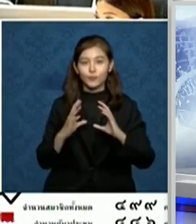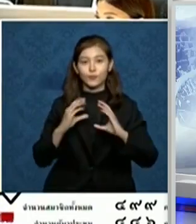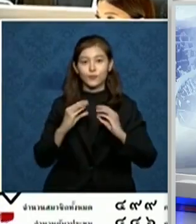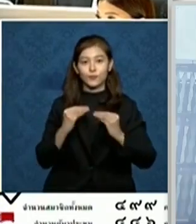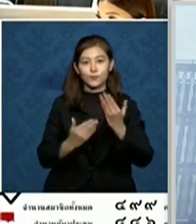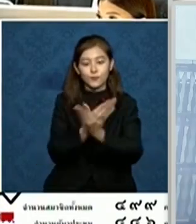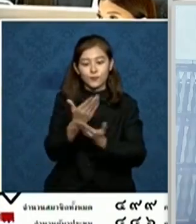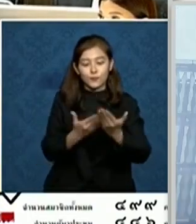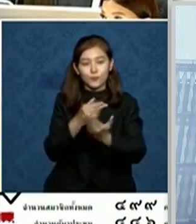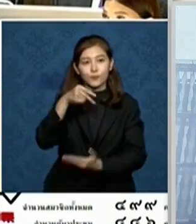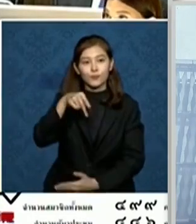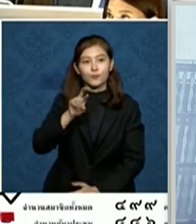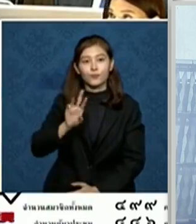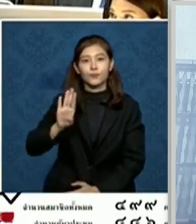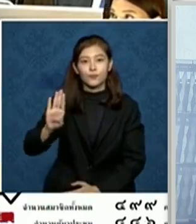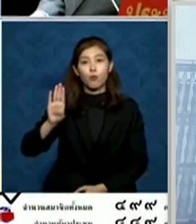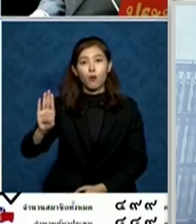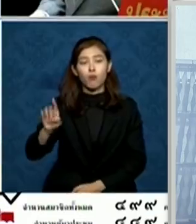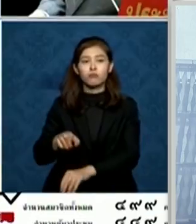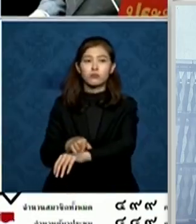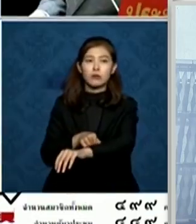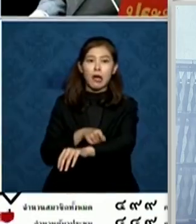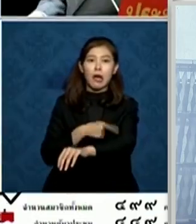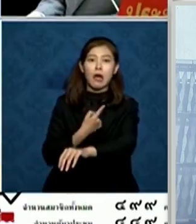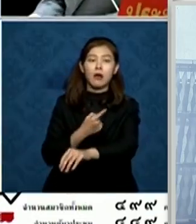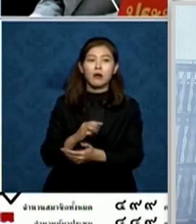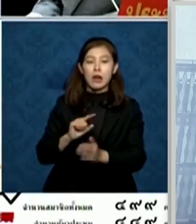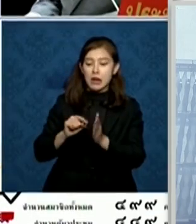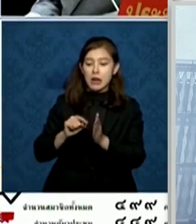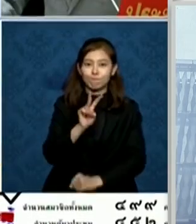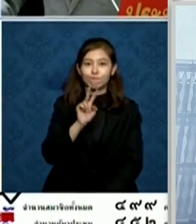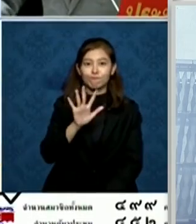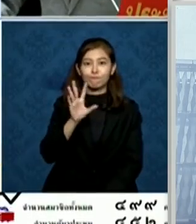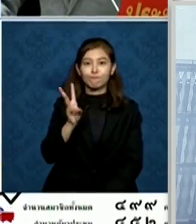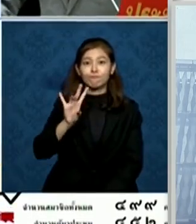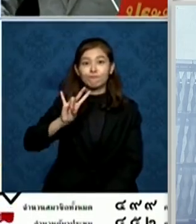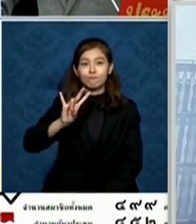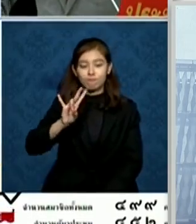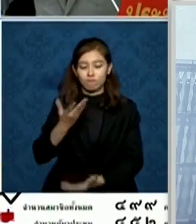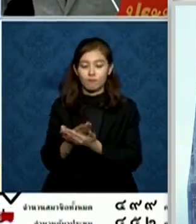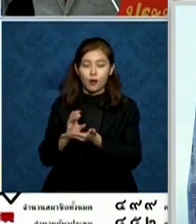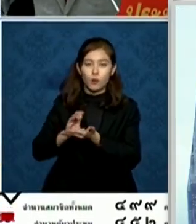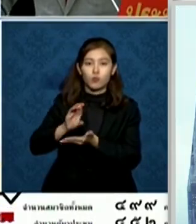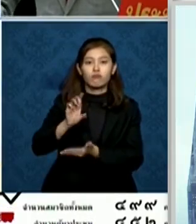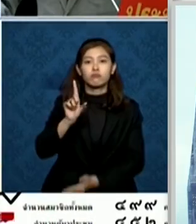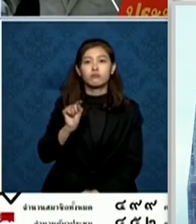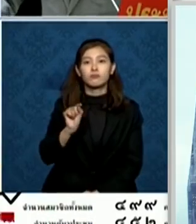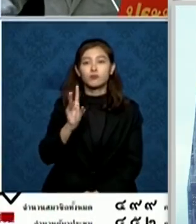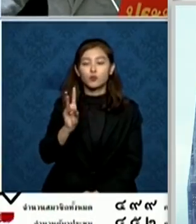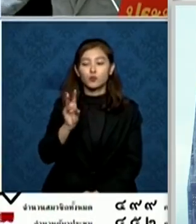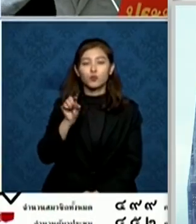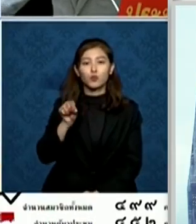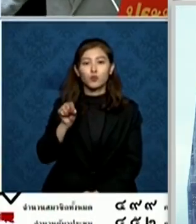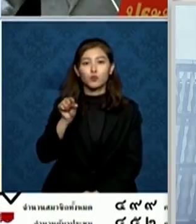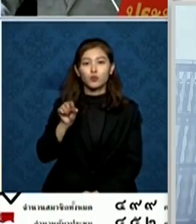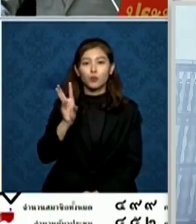เป็นข้อถกเถียงที่เกิดขึ้นอย่างแพร่หลายในการอภิปรายวันนี้นะครับหลายฝ่ายพยายามจะทวงถามกันเรื่องประชามตินี่แหละอครับมีสสฝ่ายค้านหลายคนเลยตั้ง